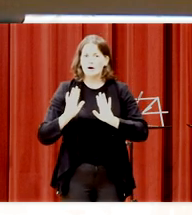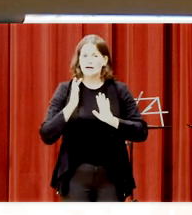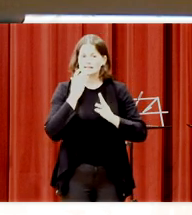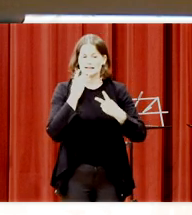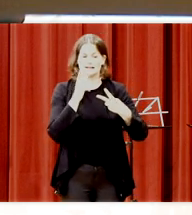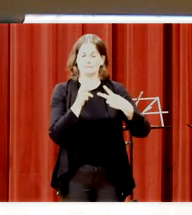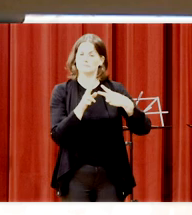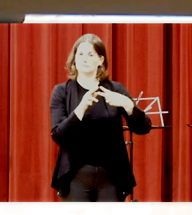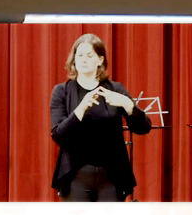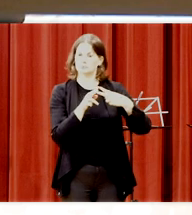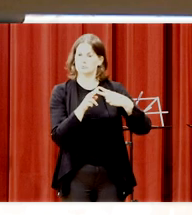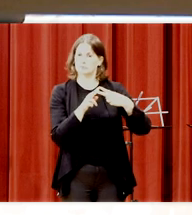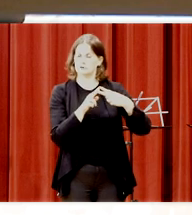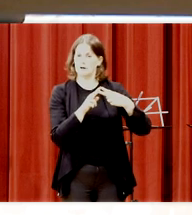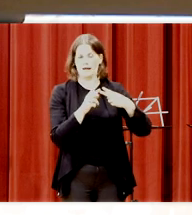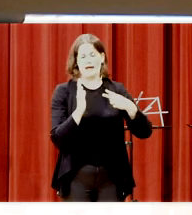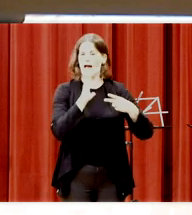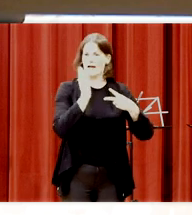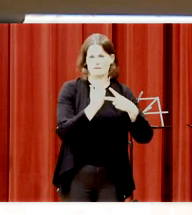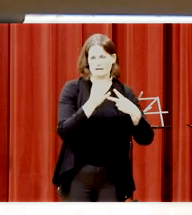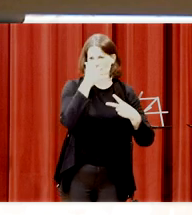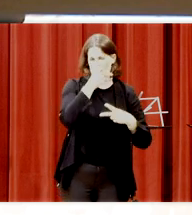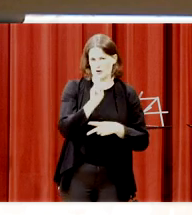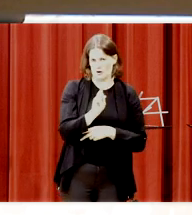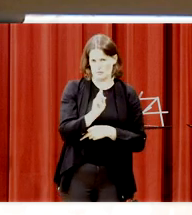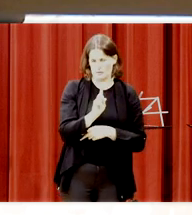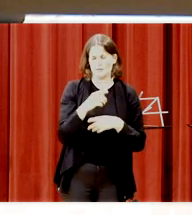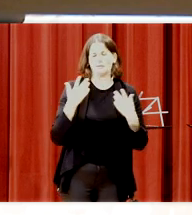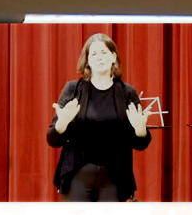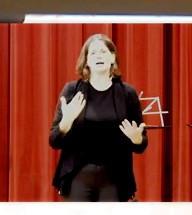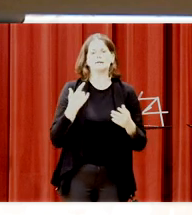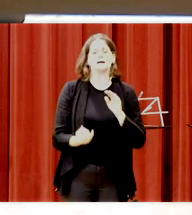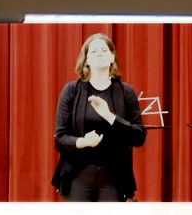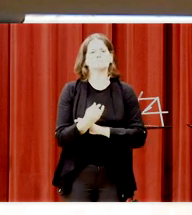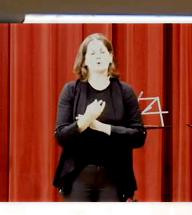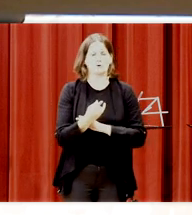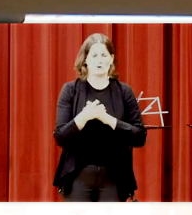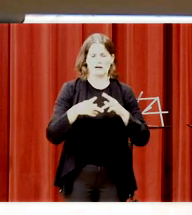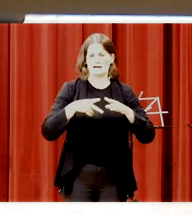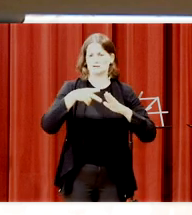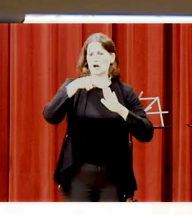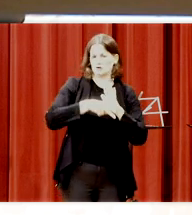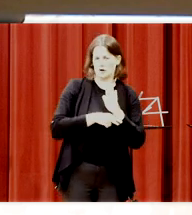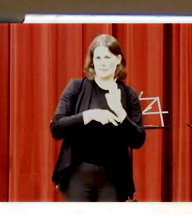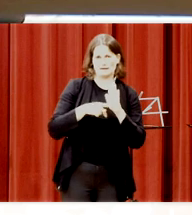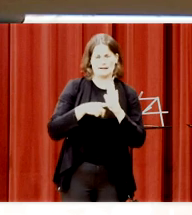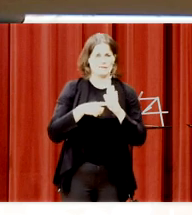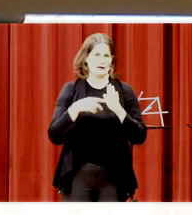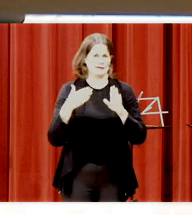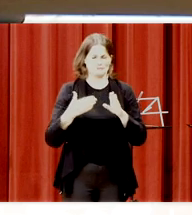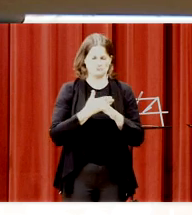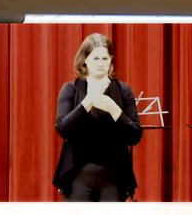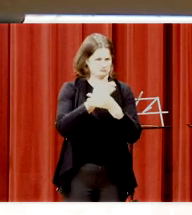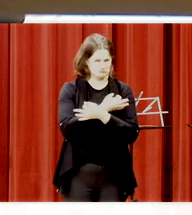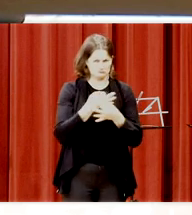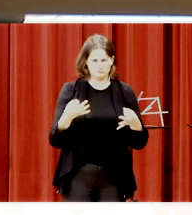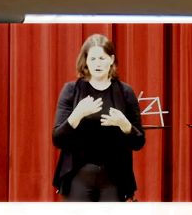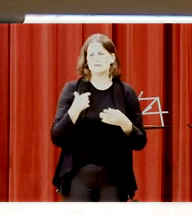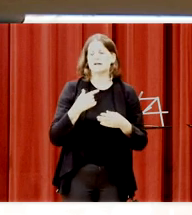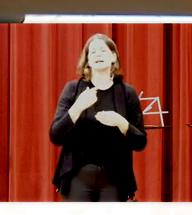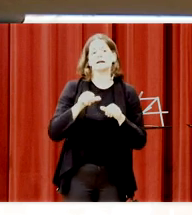humanitat i que van donar molt de joc al tema de les pel·lícules i d'aquesta por que tenim ara en